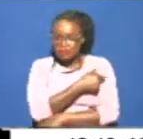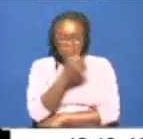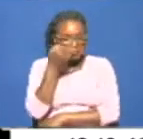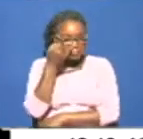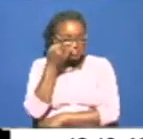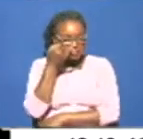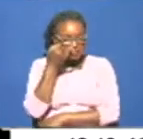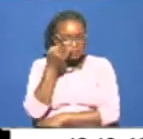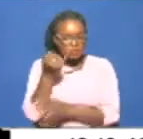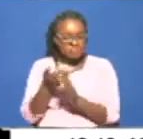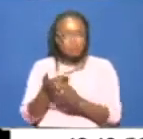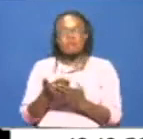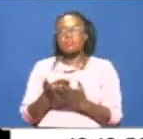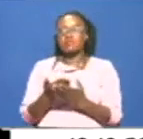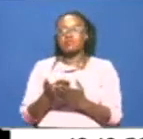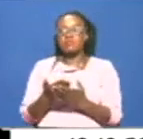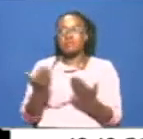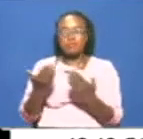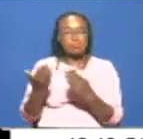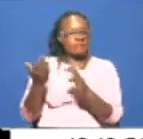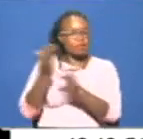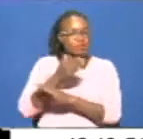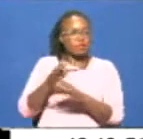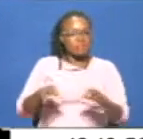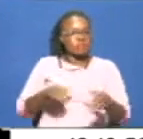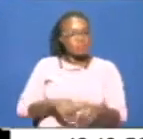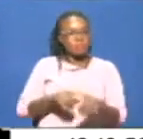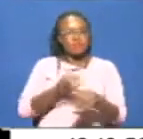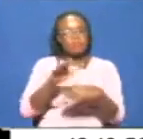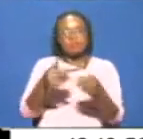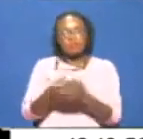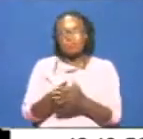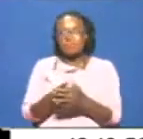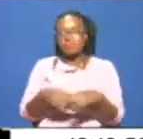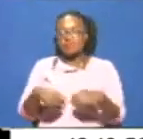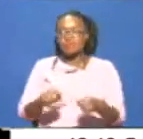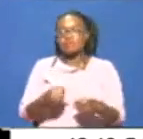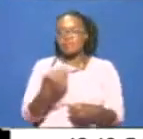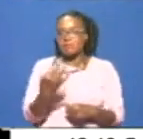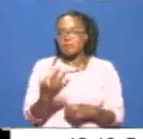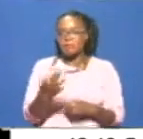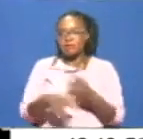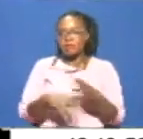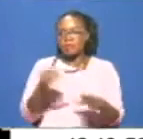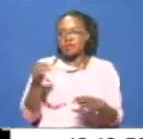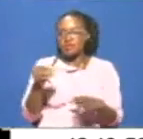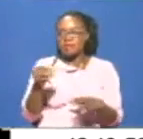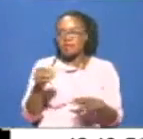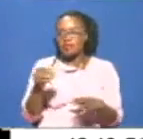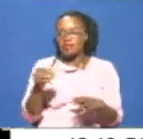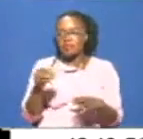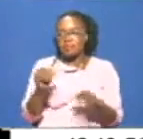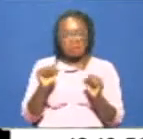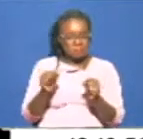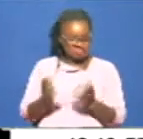wanauzia nyuma ya soko na tunawafuata, tunawakamata wote wapeleke kotini. Tumepata pikipiki tatu hapo ambazo tunadhani zinatumika kwa